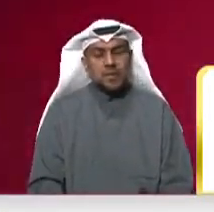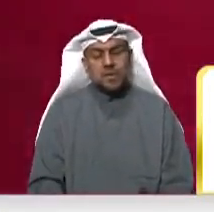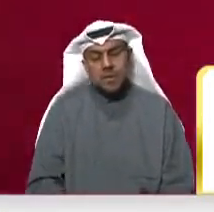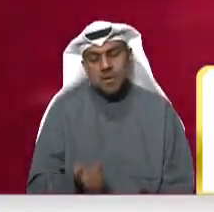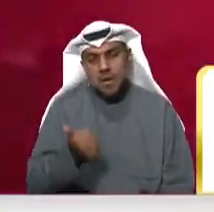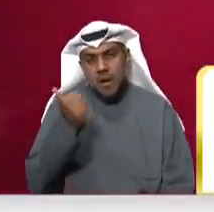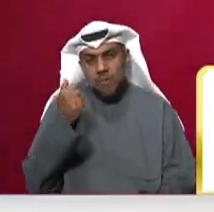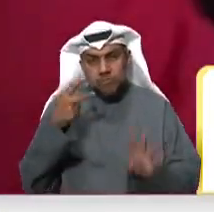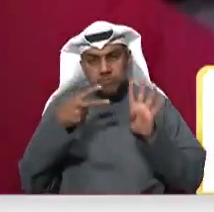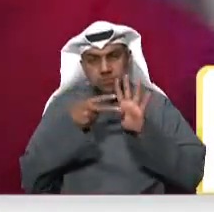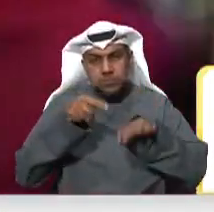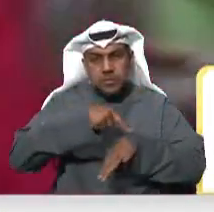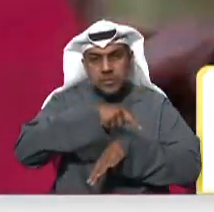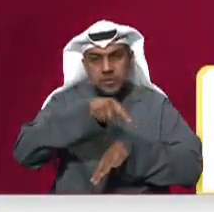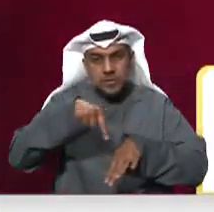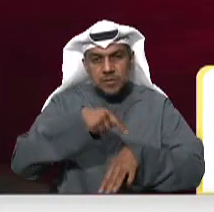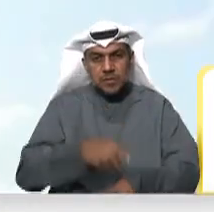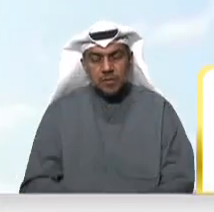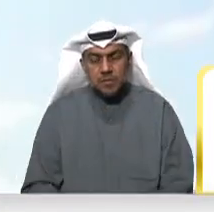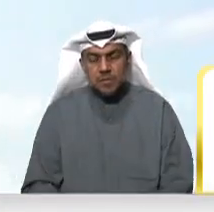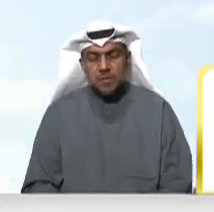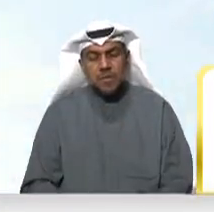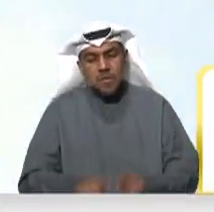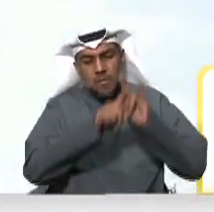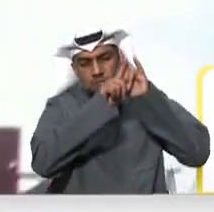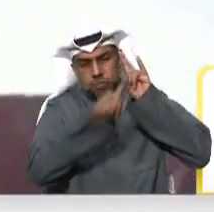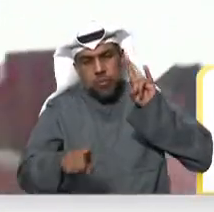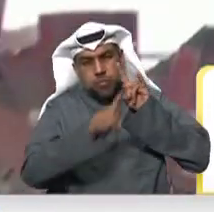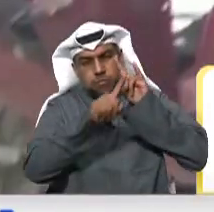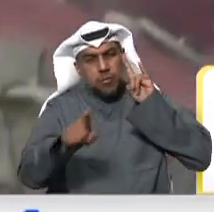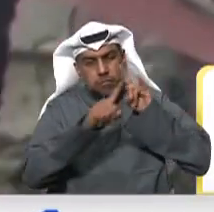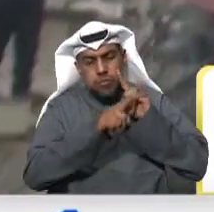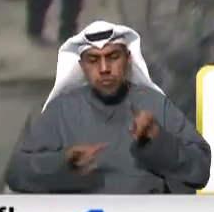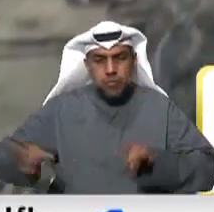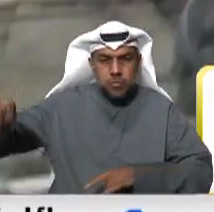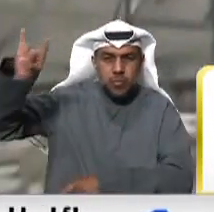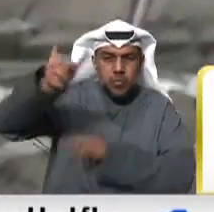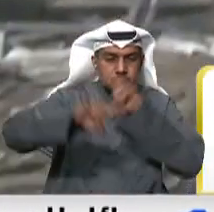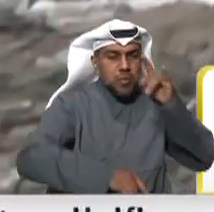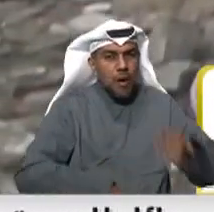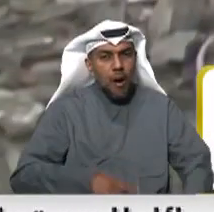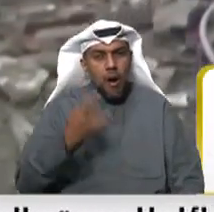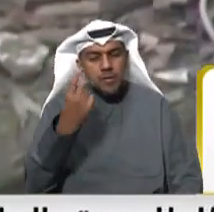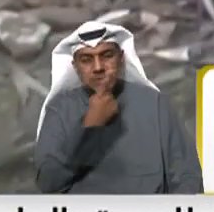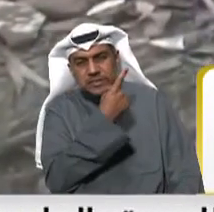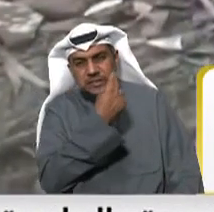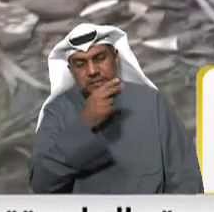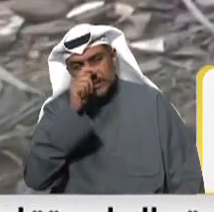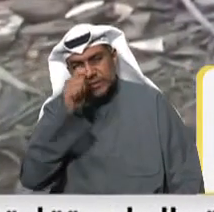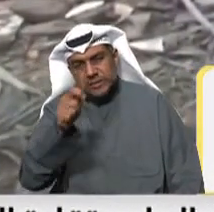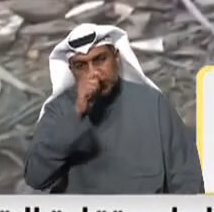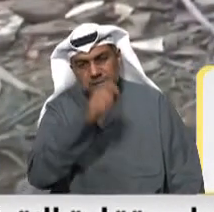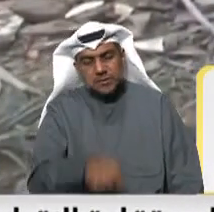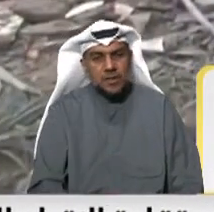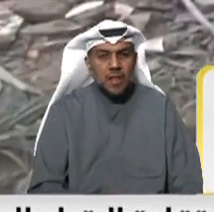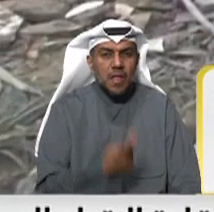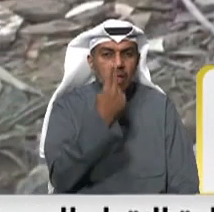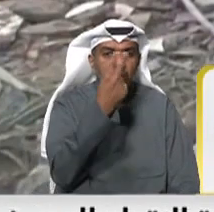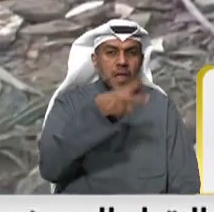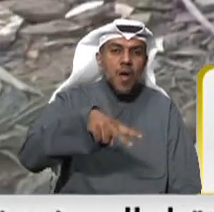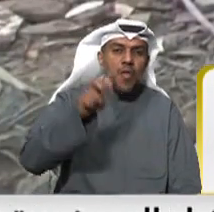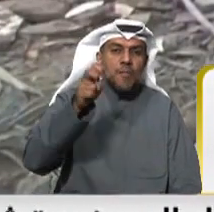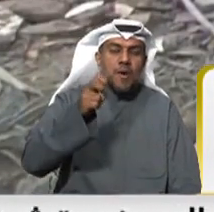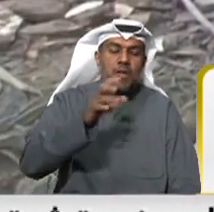جيش الاحتلال 10 مجازر ضد العائلات في قطاع غزة، استشهد فيها 82